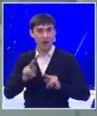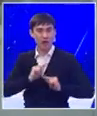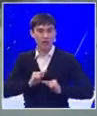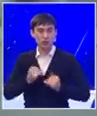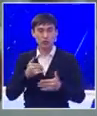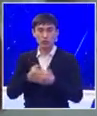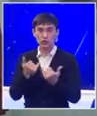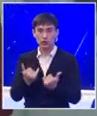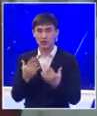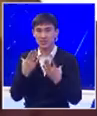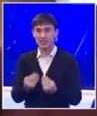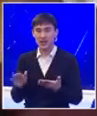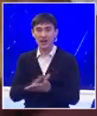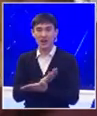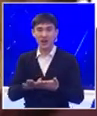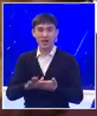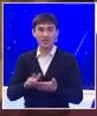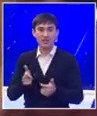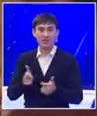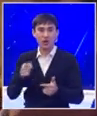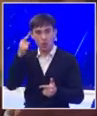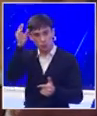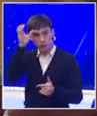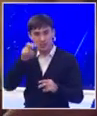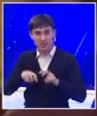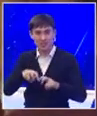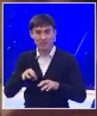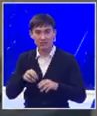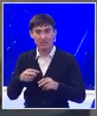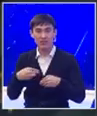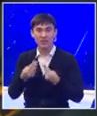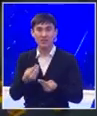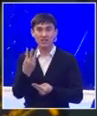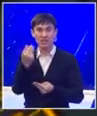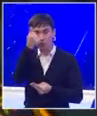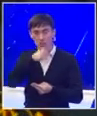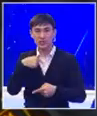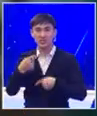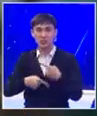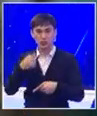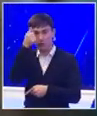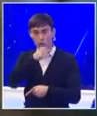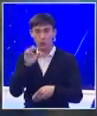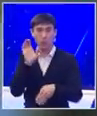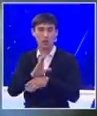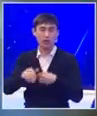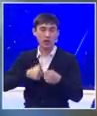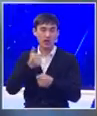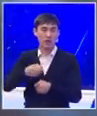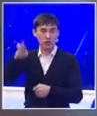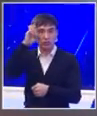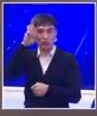сегодняшнего дня гранты на научные исследования не обрадовались лишь на три года то с текущего года по поручению главы государства